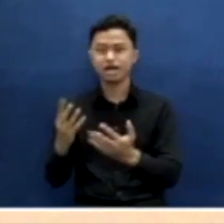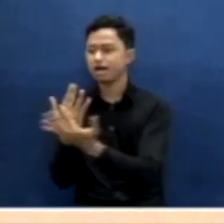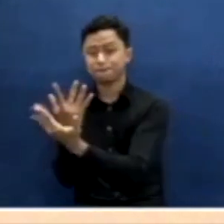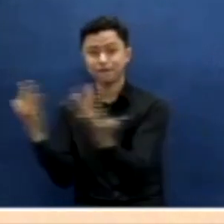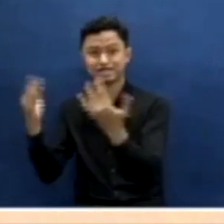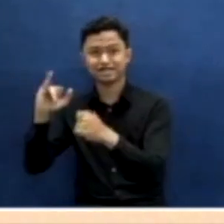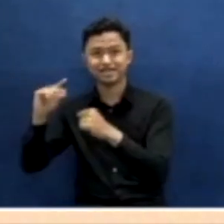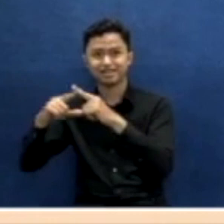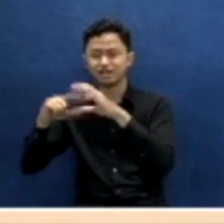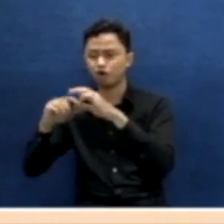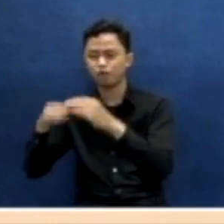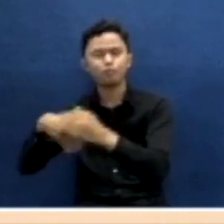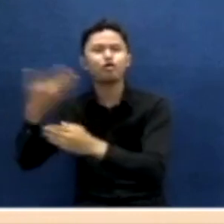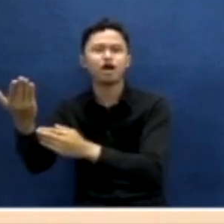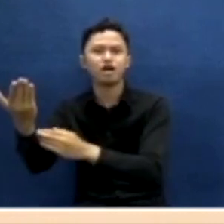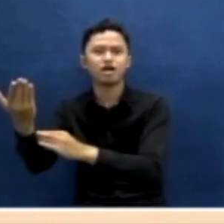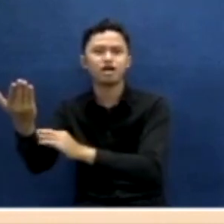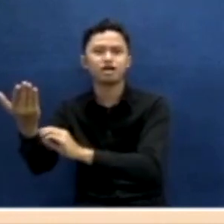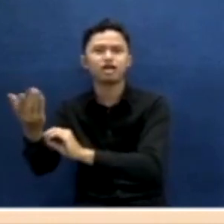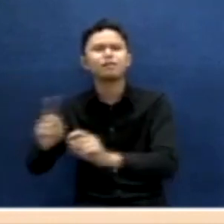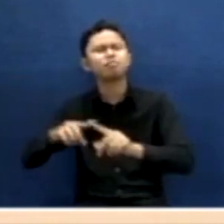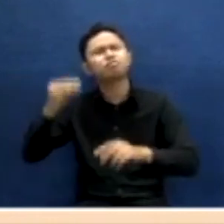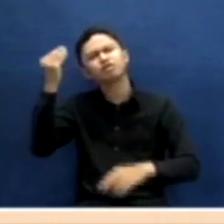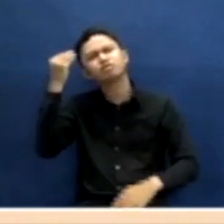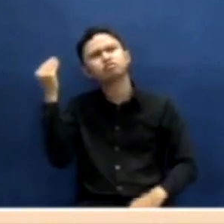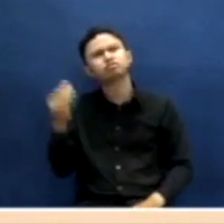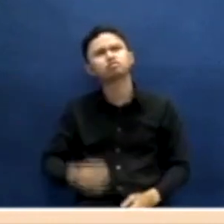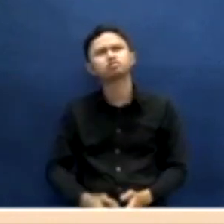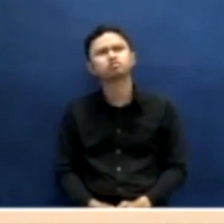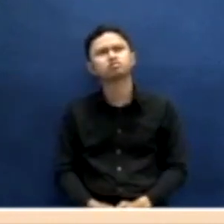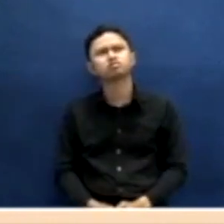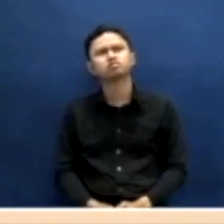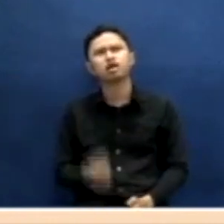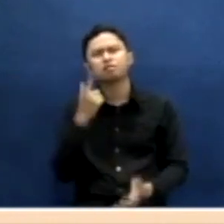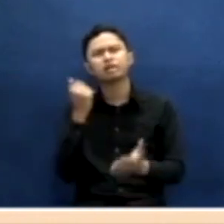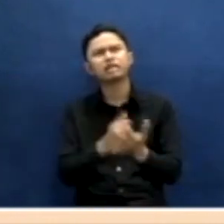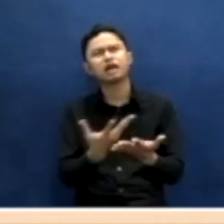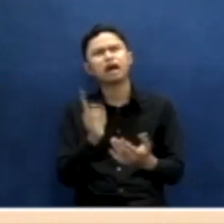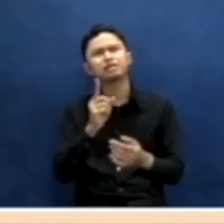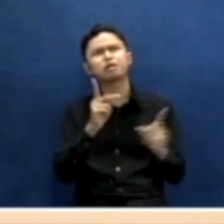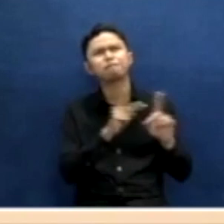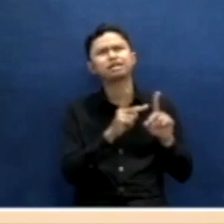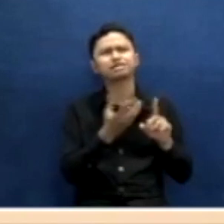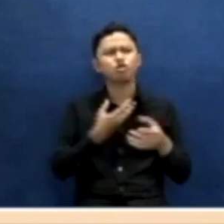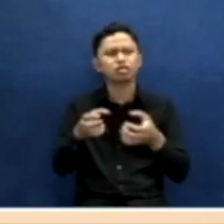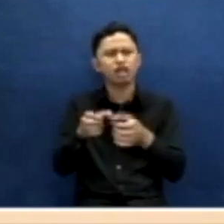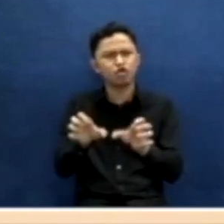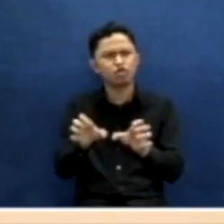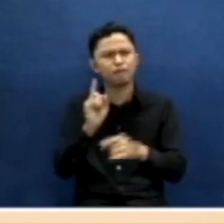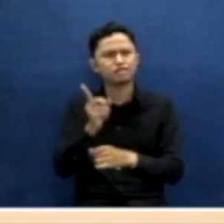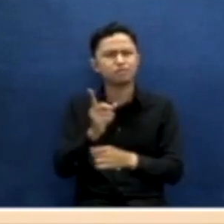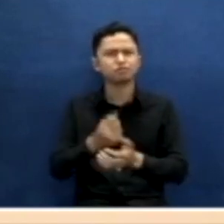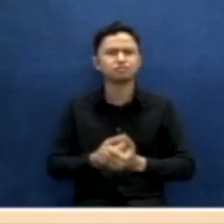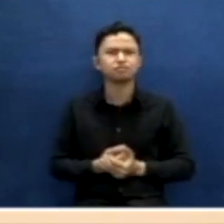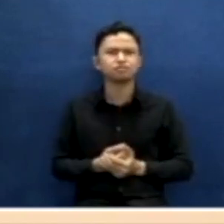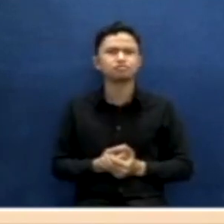rumahmasing-masingsambil bertanya-tanyaapapentingnyatelur sehinggaHajazbinYusufinginmengambil telurdarimereka.Telur-telur